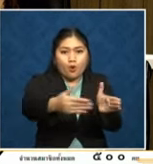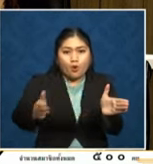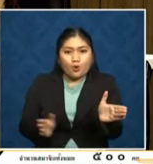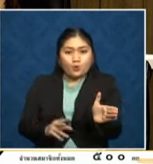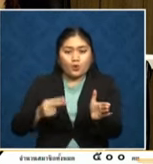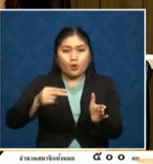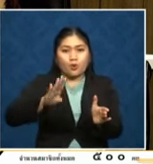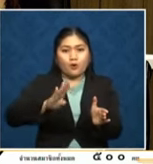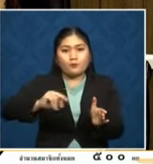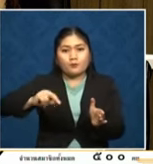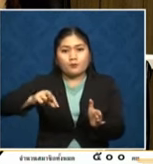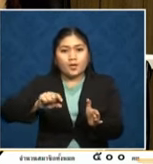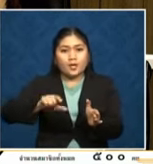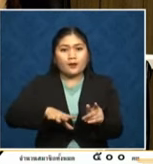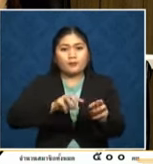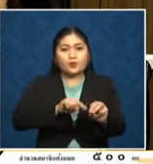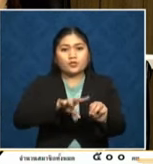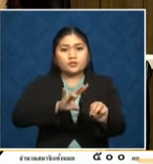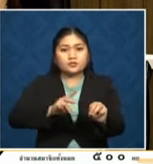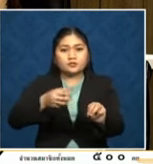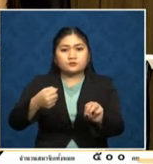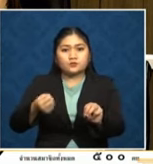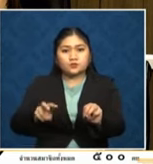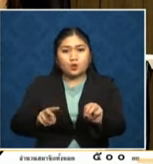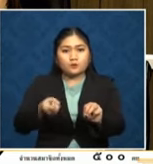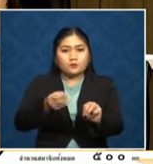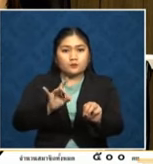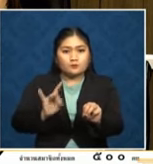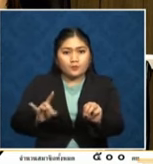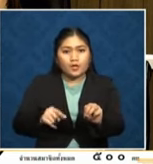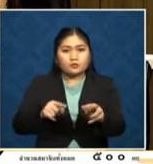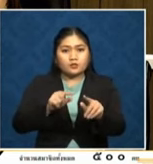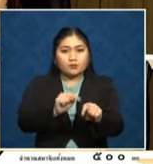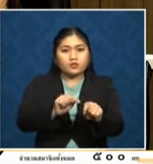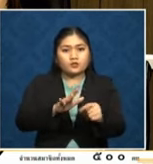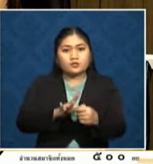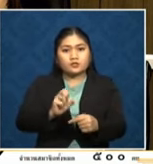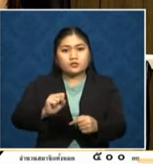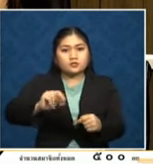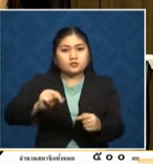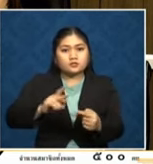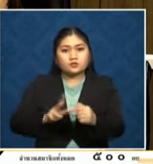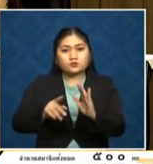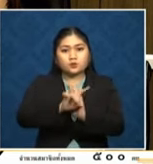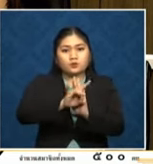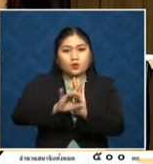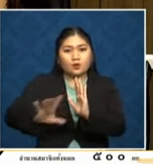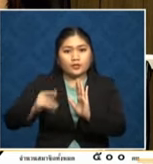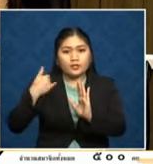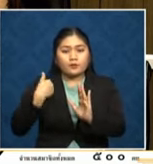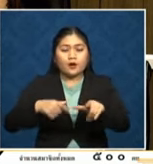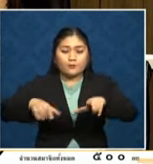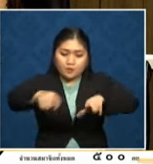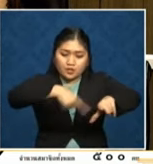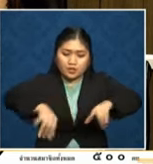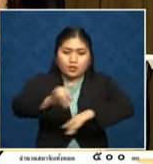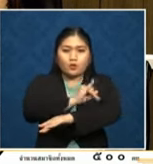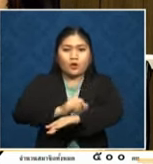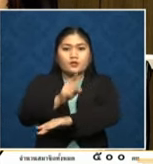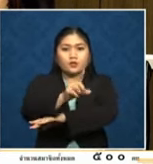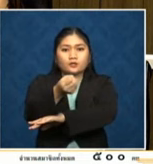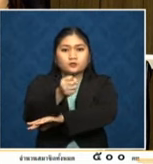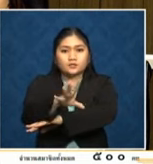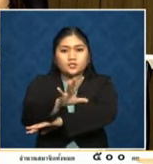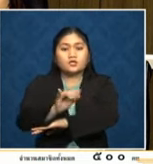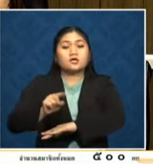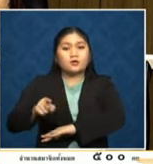พน้อยหมู่ที่7หมู่ที่12และหมู่ที่18ตำบลแสนสุขอำเภอพนมไพรจังหวัดร้อยเอ็ดมีพื้นที่กว่า114ไร่ค่ะเ